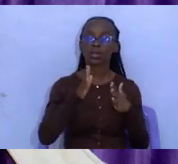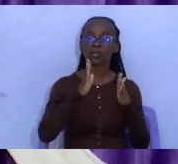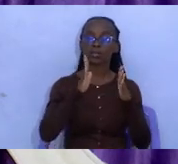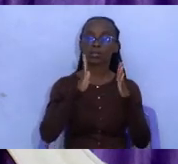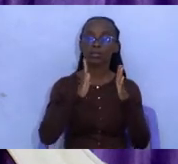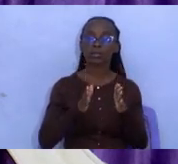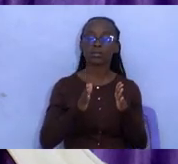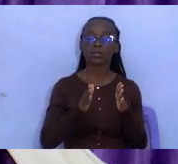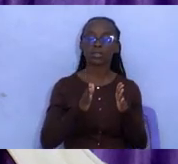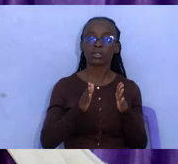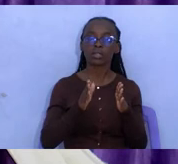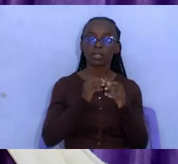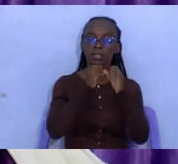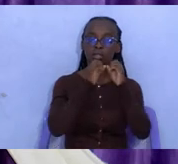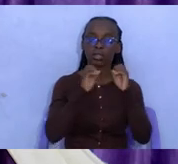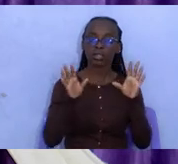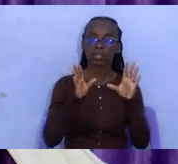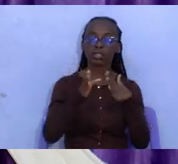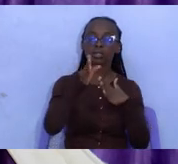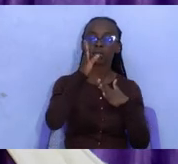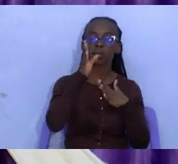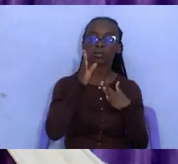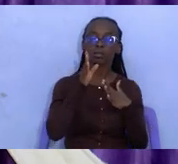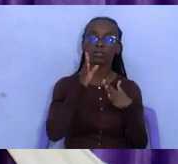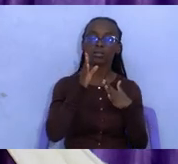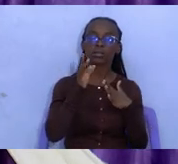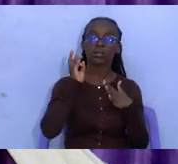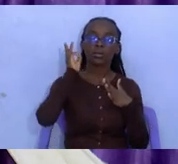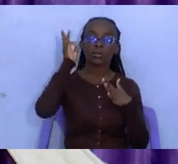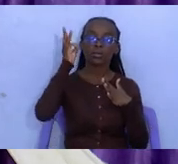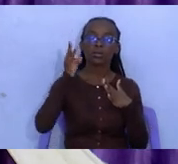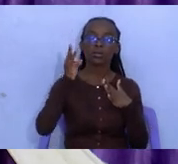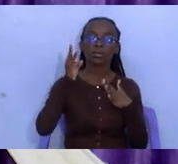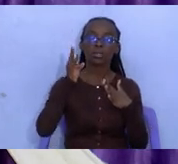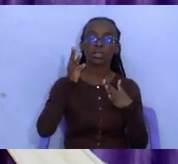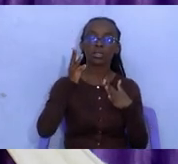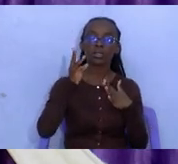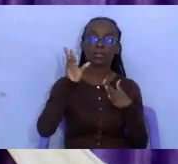kile Mungu atamzuia mtu huyu ambayo ana haja sana kumjua.